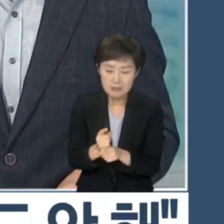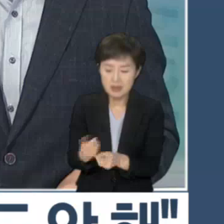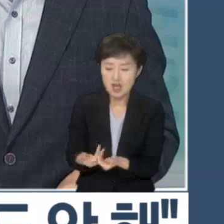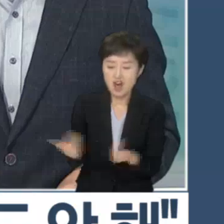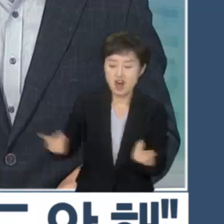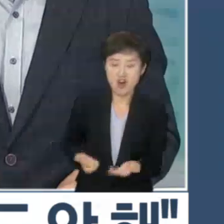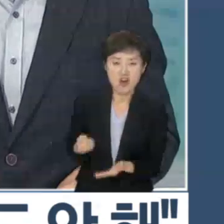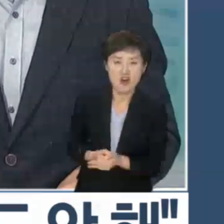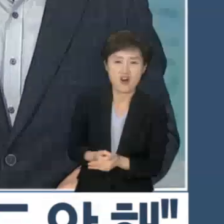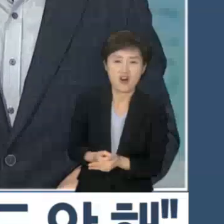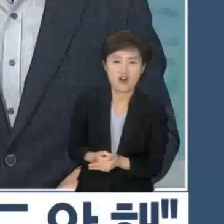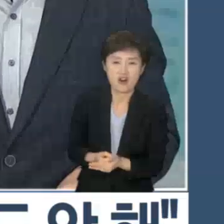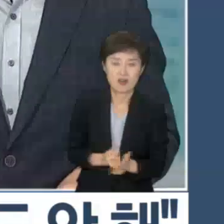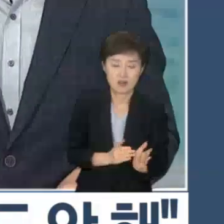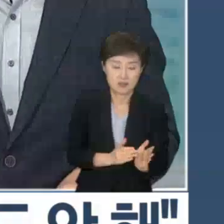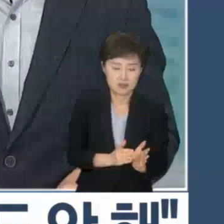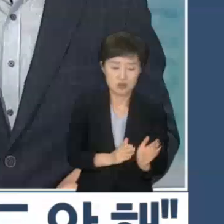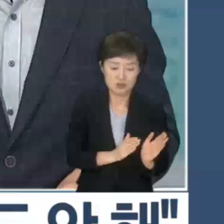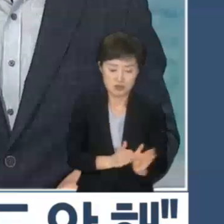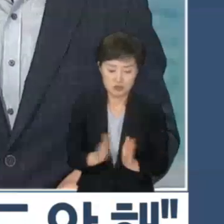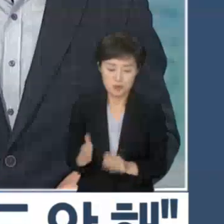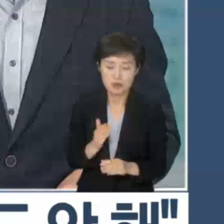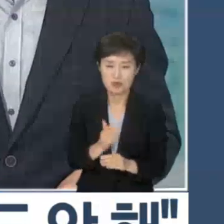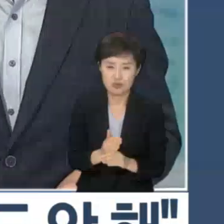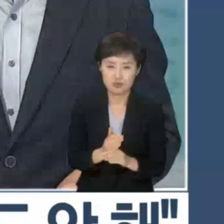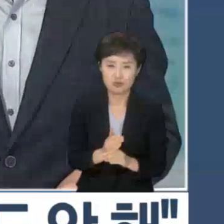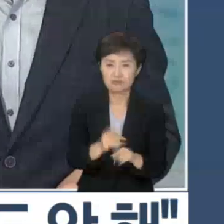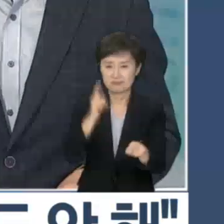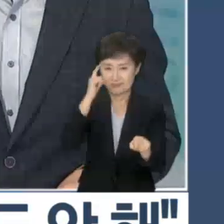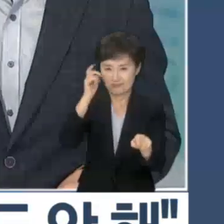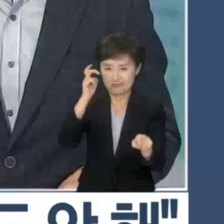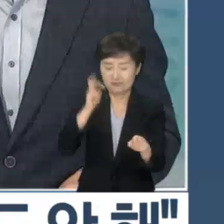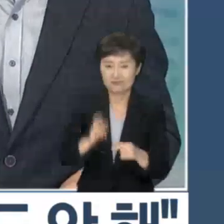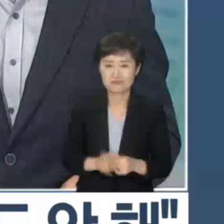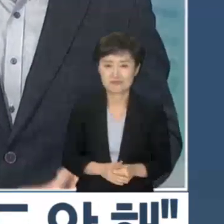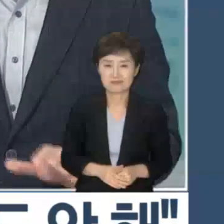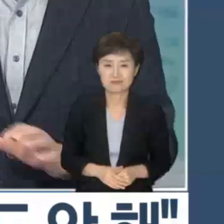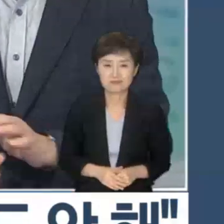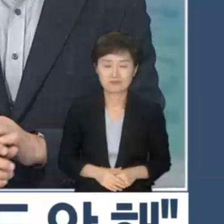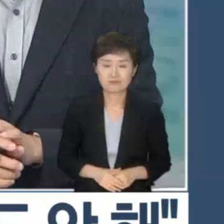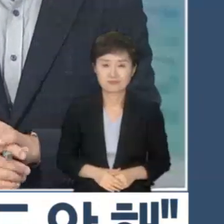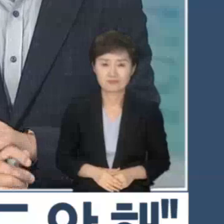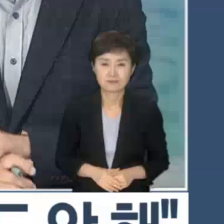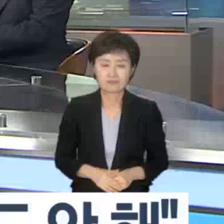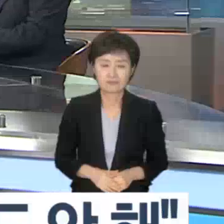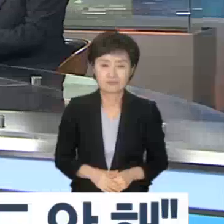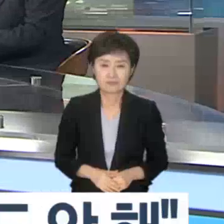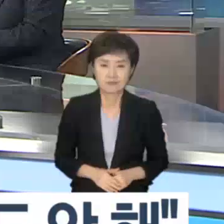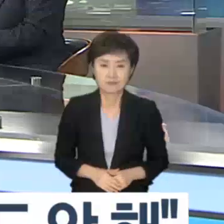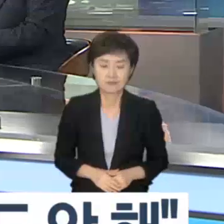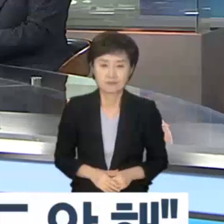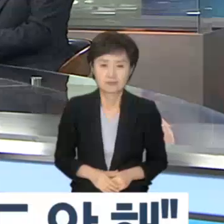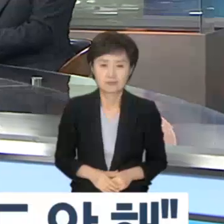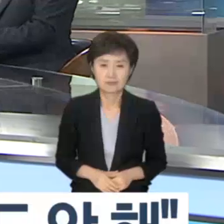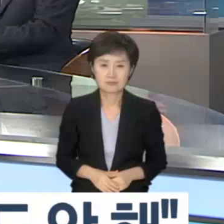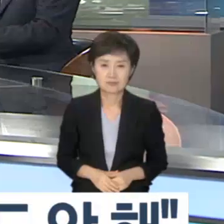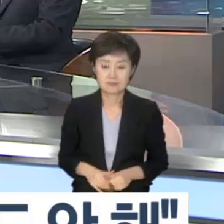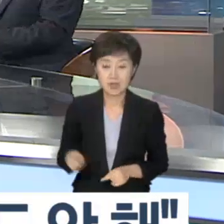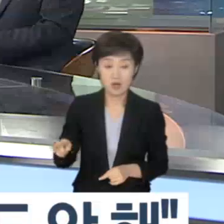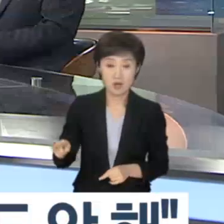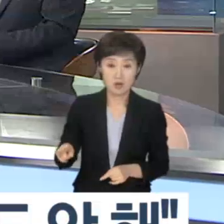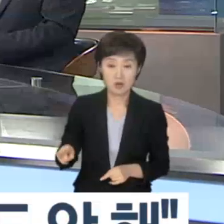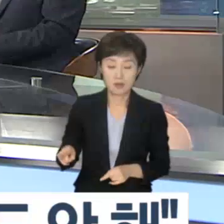명분을 축적해 나가는 과정에 있다라고 생각하고 있습니다. 신인규 전